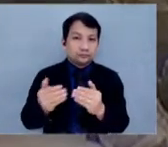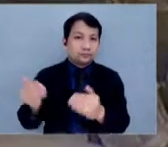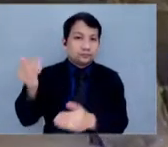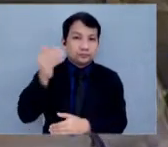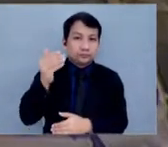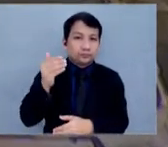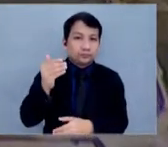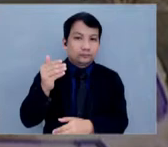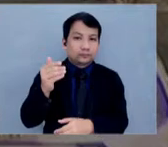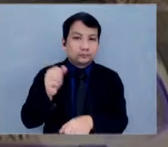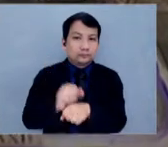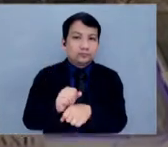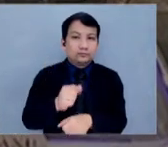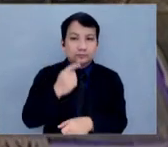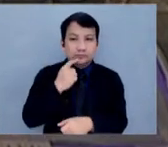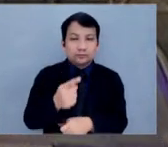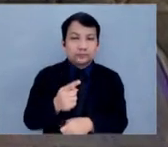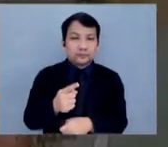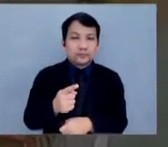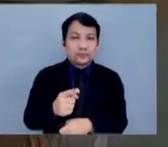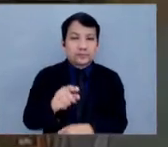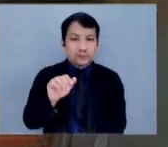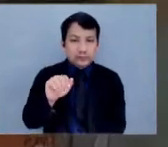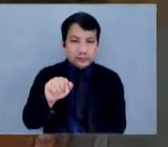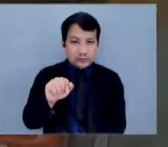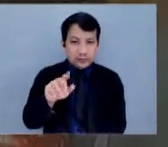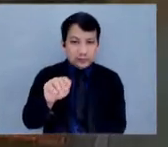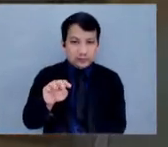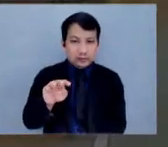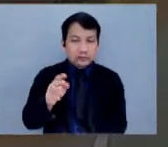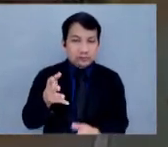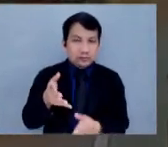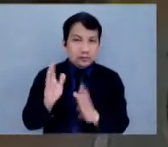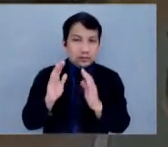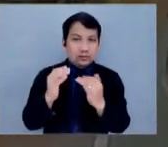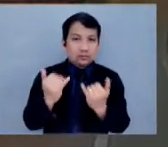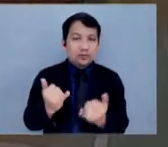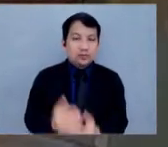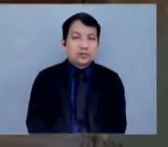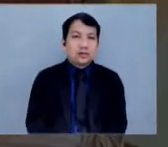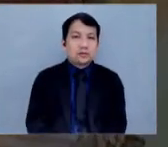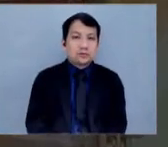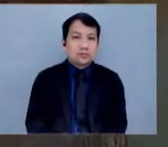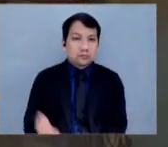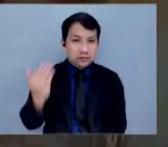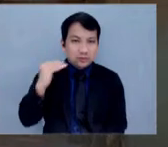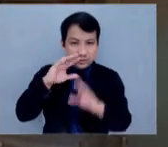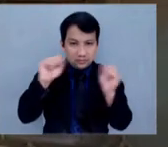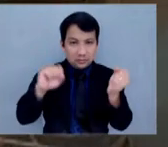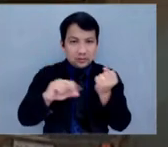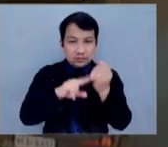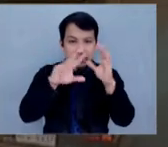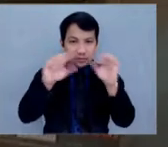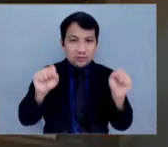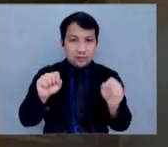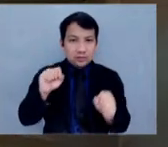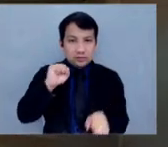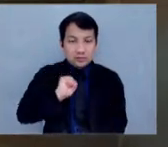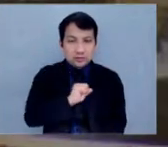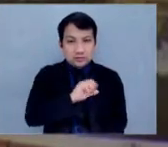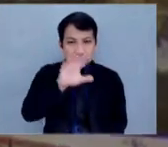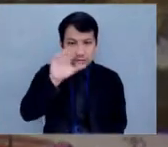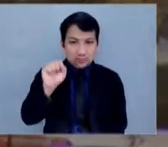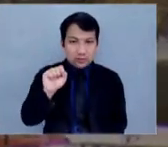gobyerno. Ngayon, 14 na plaka na lang ang pwedeng gamitin. Mula yan sa Pangulo, Vice Presidente, Senate President, House